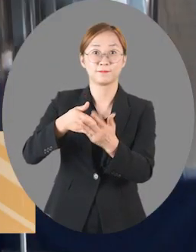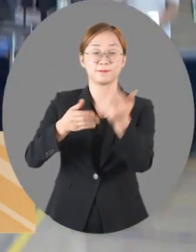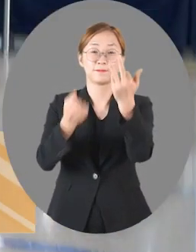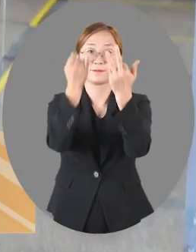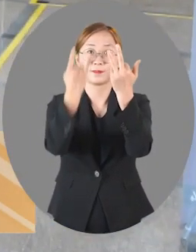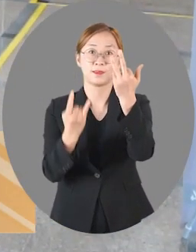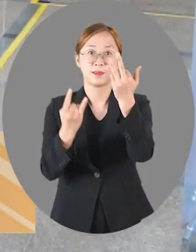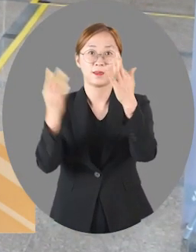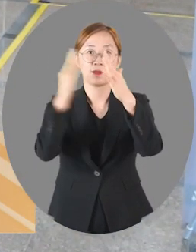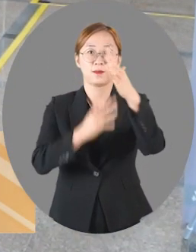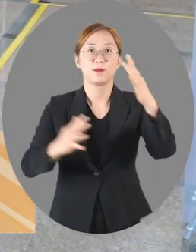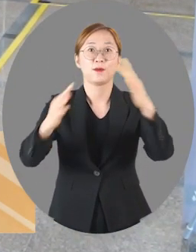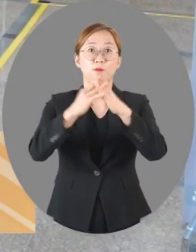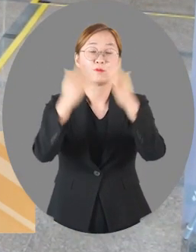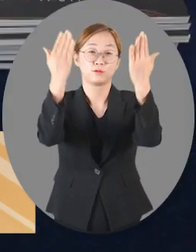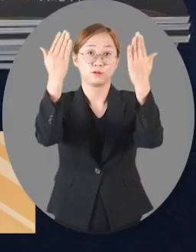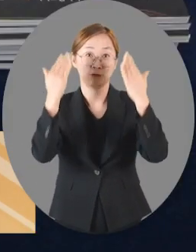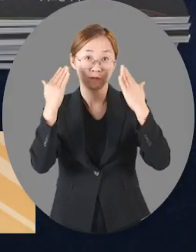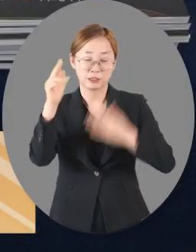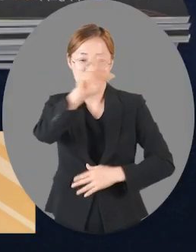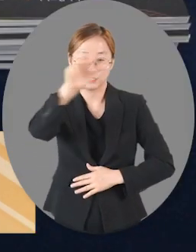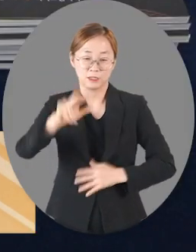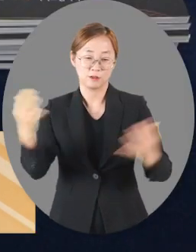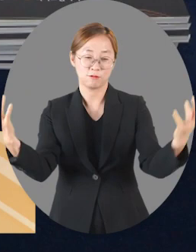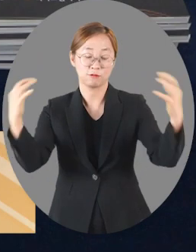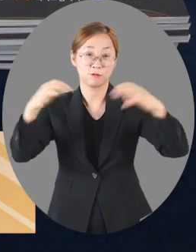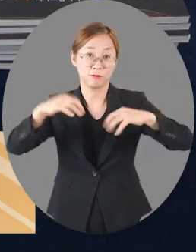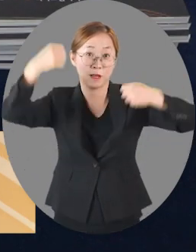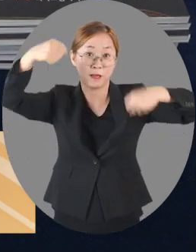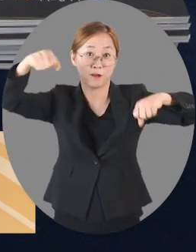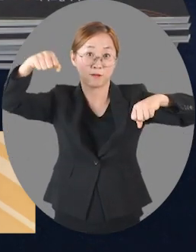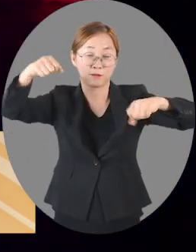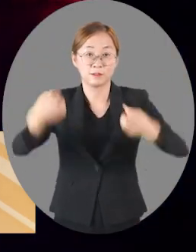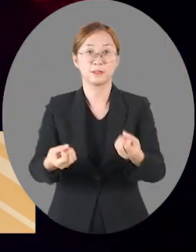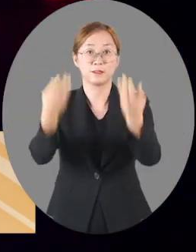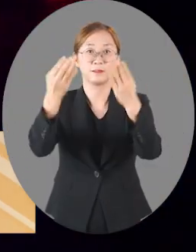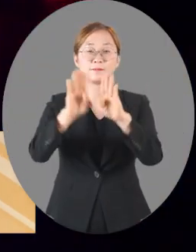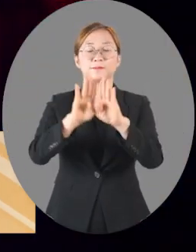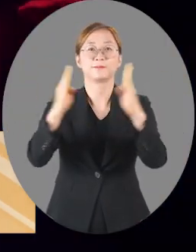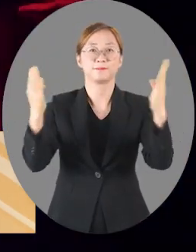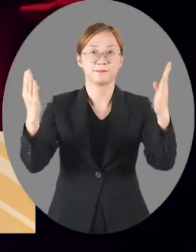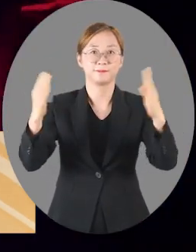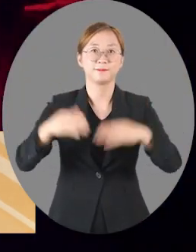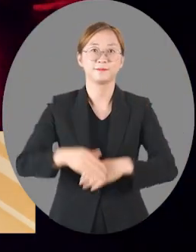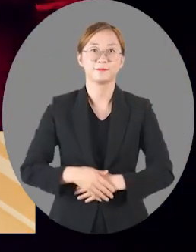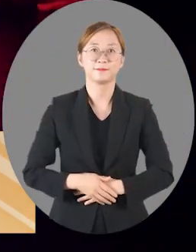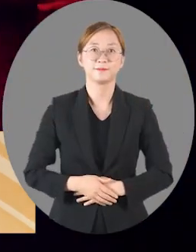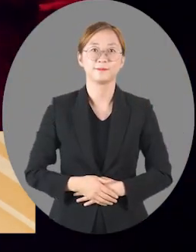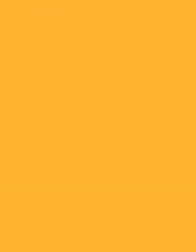주요 뉴스입니다. 제18회 고만나루 전국 향토 연극제가 시작됐습니다.